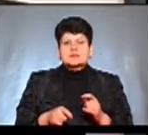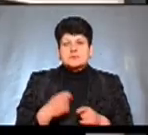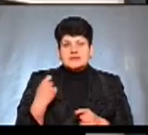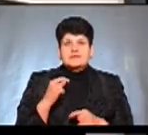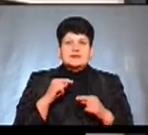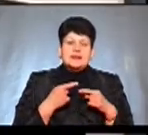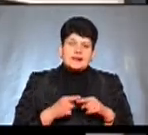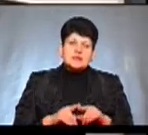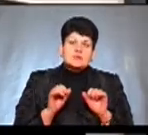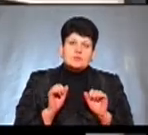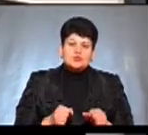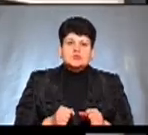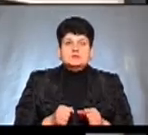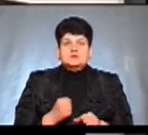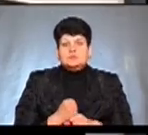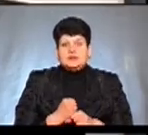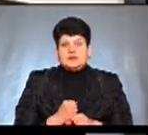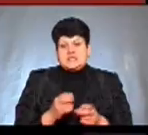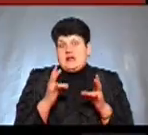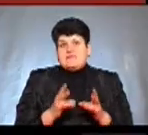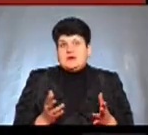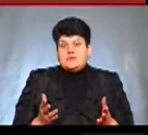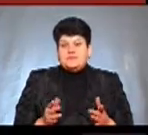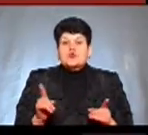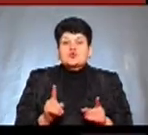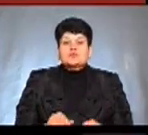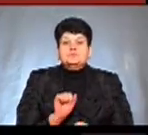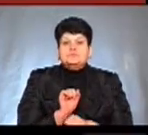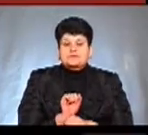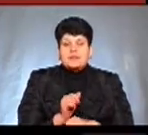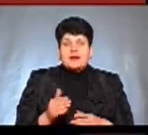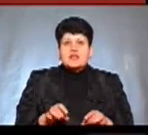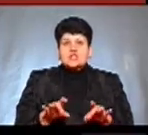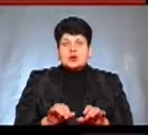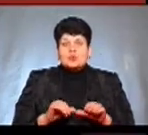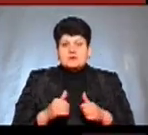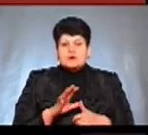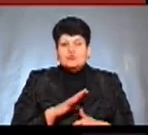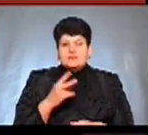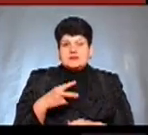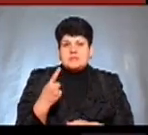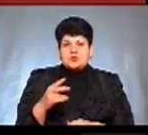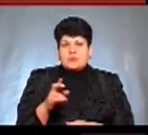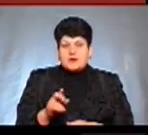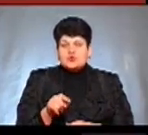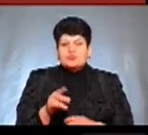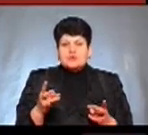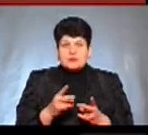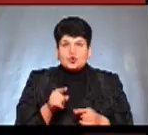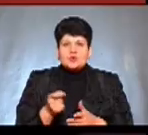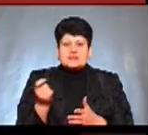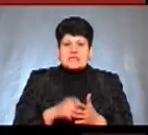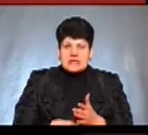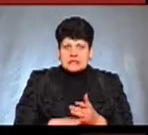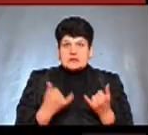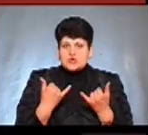яка знову-таки може спричинити, якщо там, не дай Бог, буде аварія. Щодо перекриття. Рішення комісії було 21 березня, що потрібно його закрити.